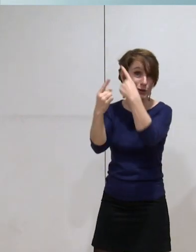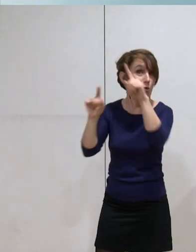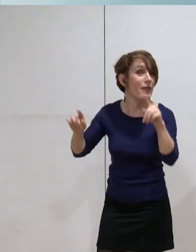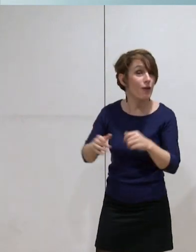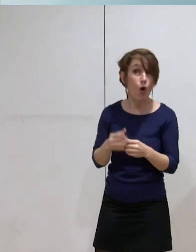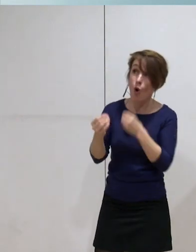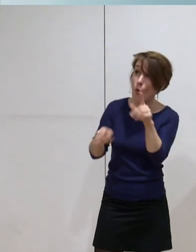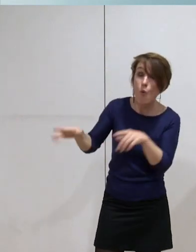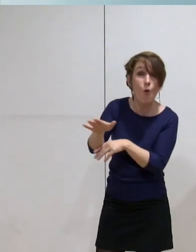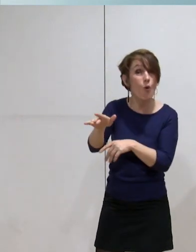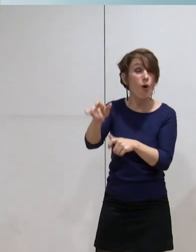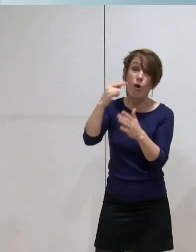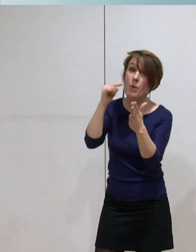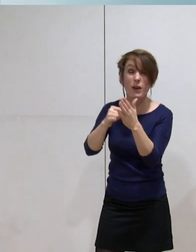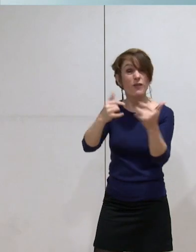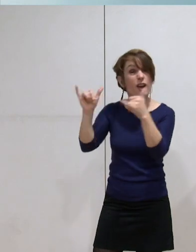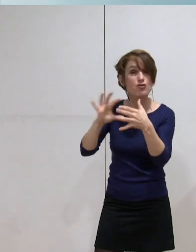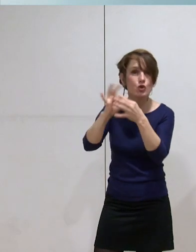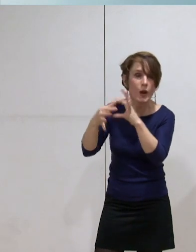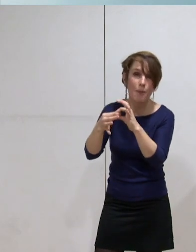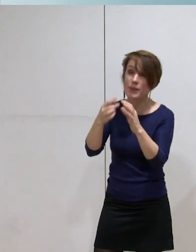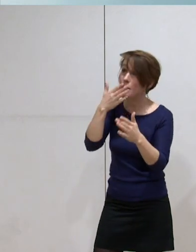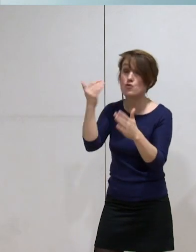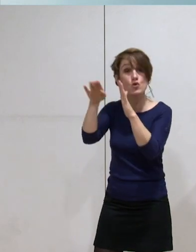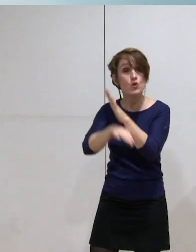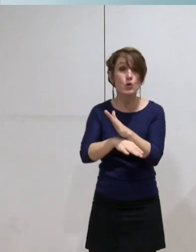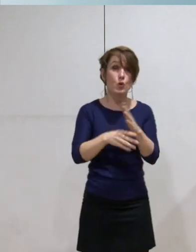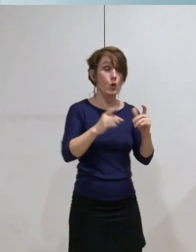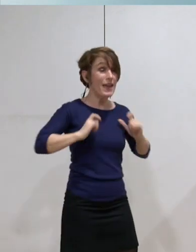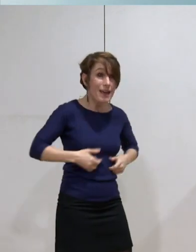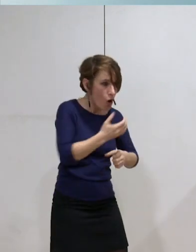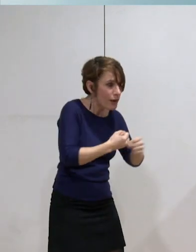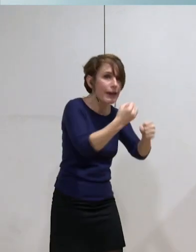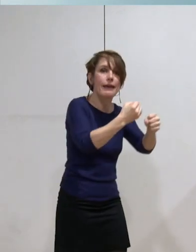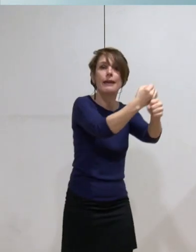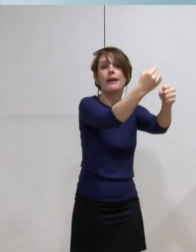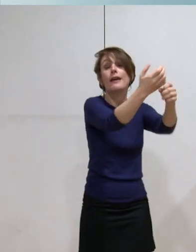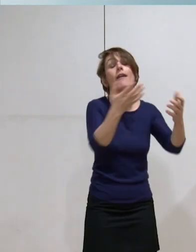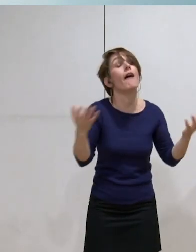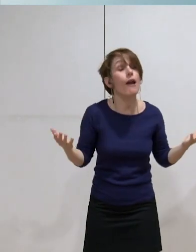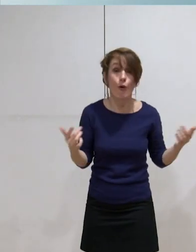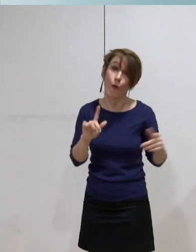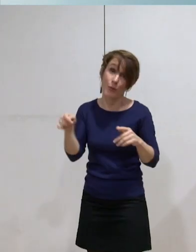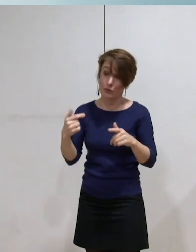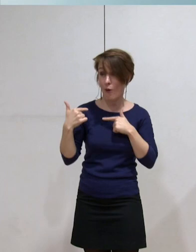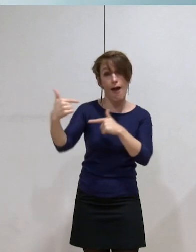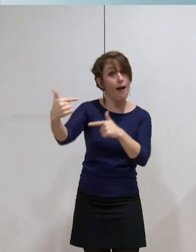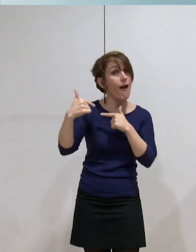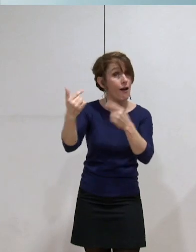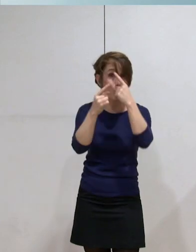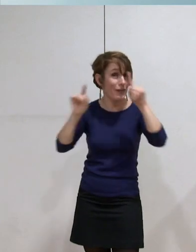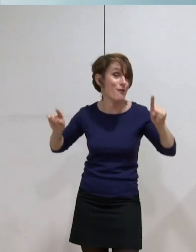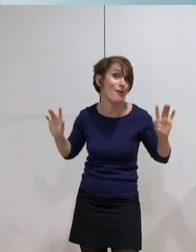Olympiques les grandes tours plutôt que les écoles et un palais des sports ouvert et dynamique ce changement il fait débat cela va